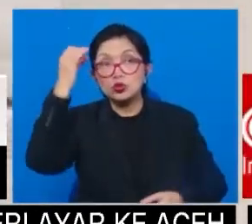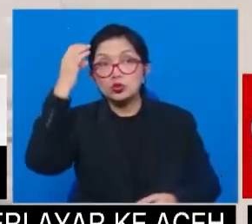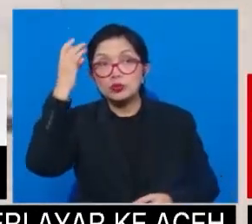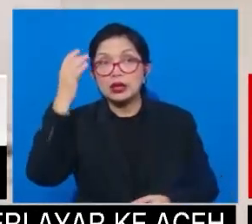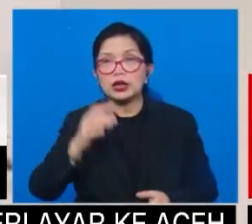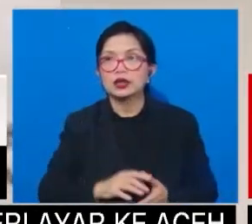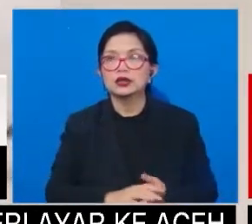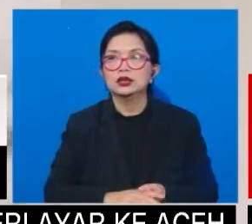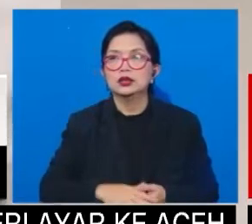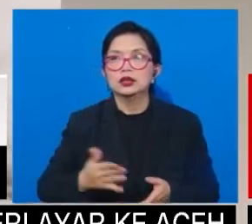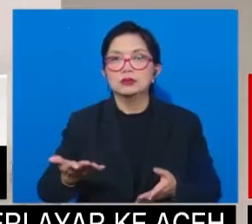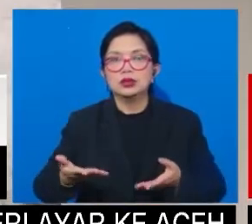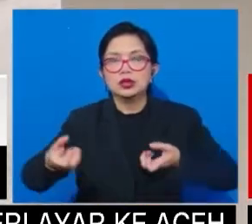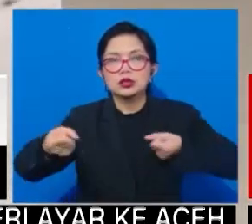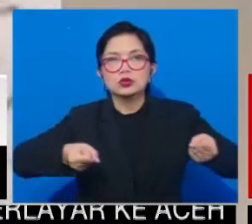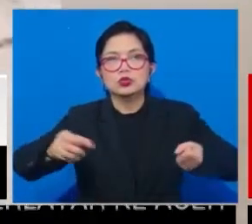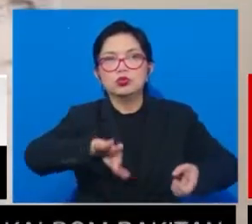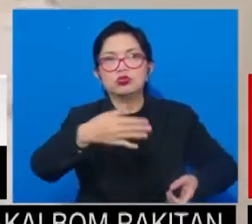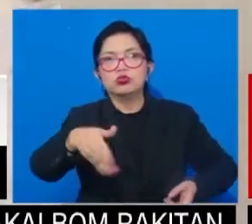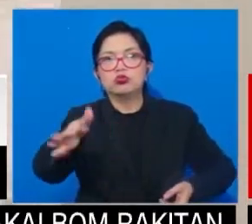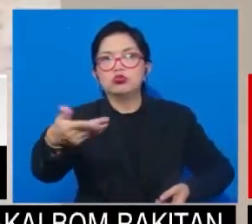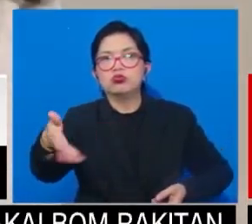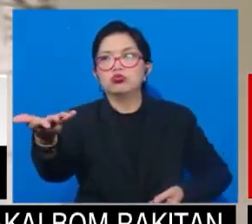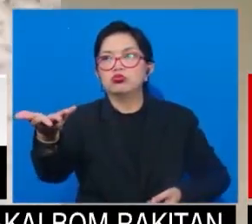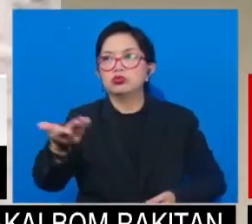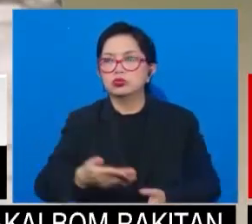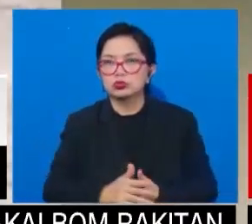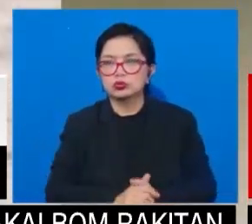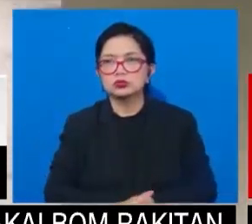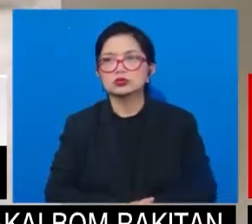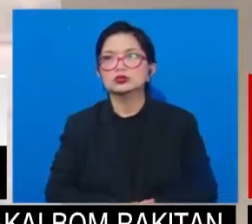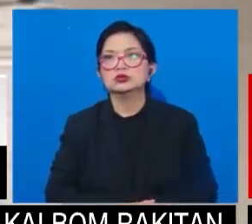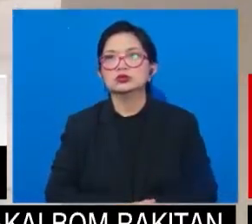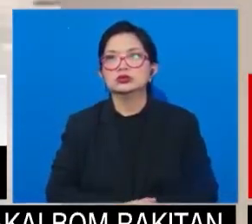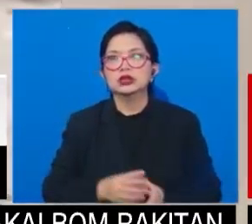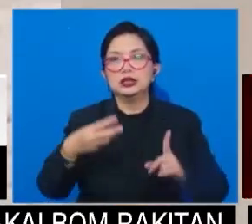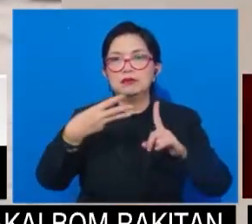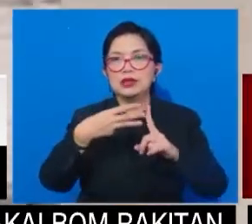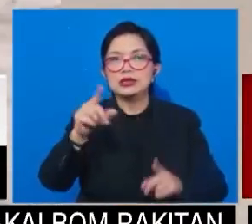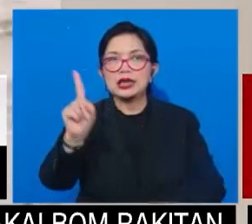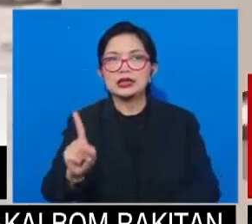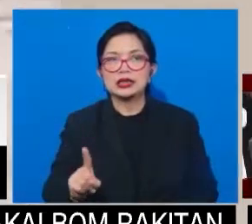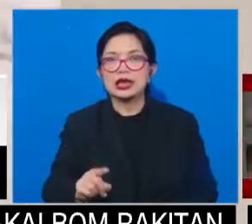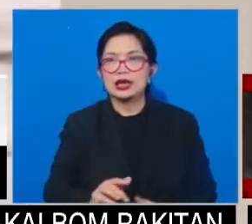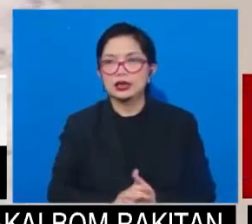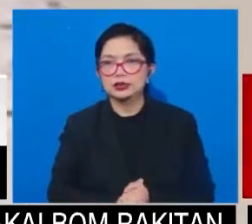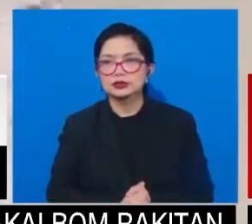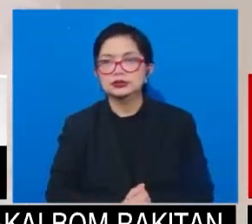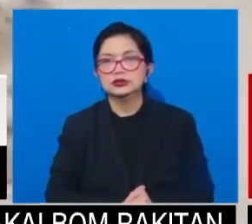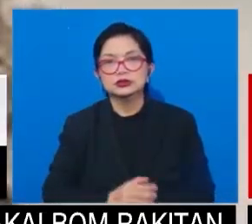truk terguling dihantam arus sungai yang deras. Hingga Jumat malam, tim gabungan masih melakukan pencarian terhadap